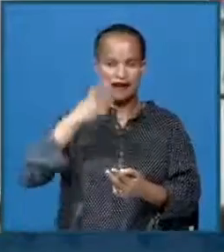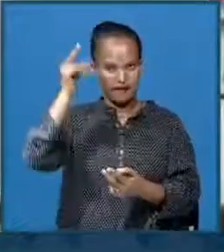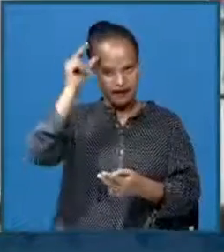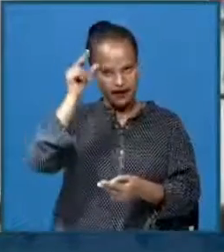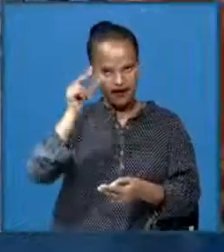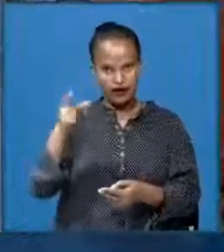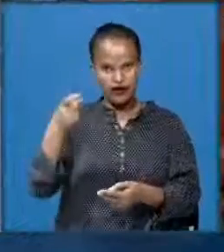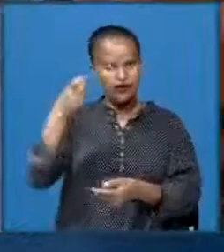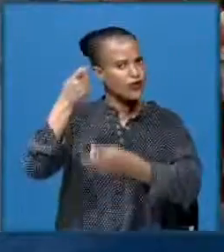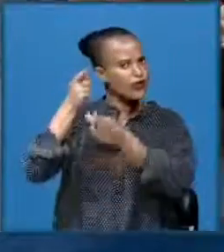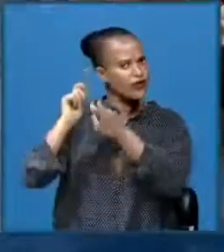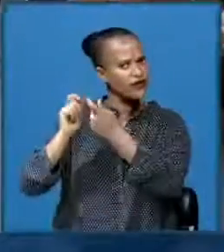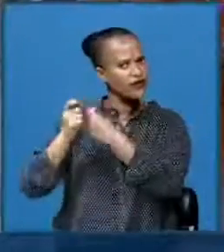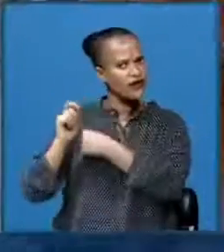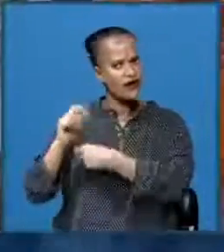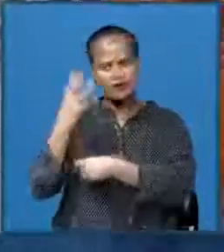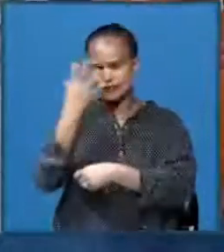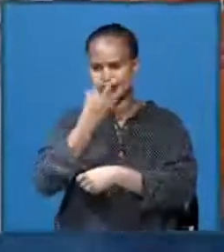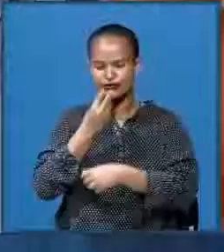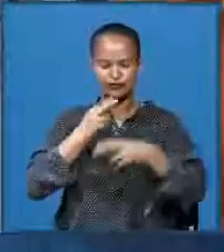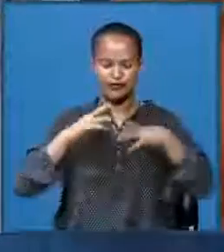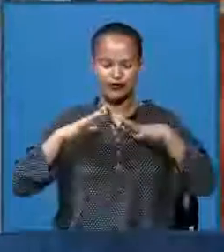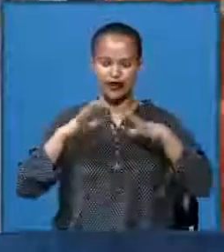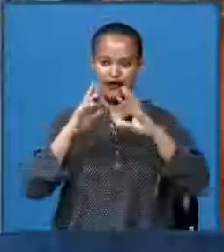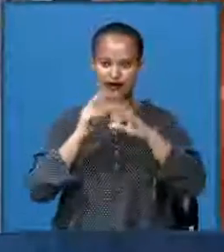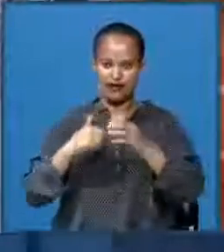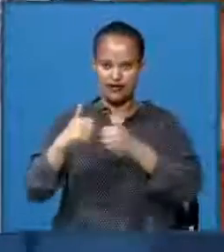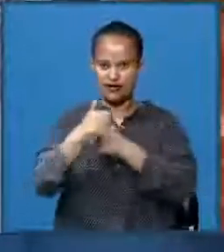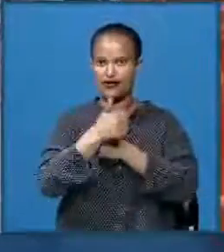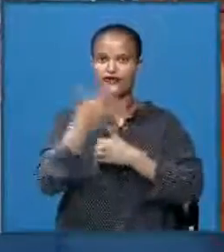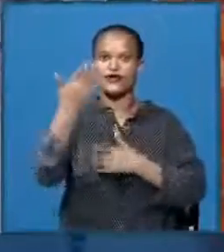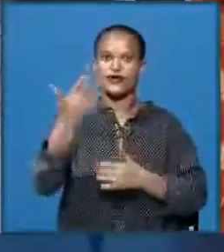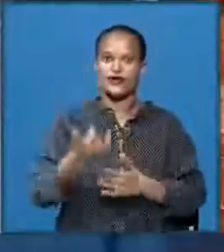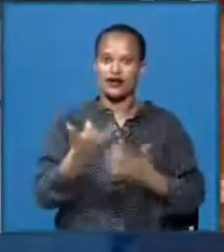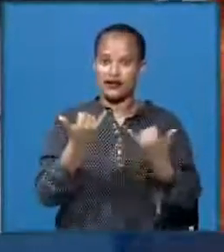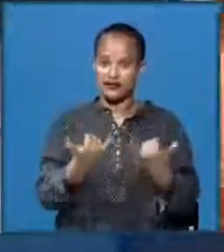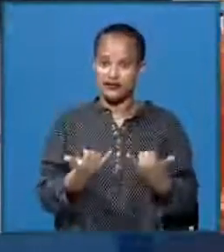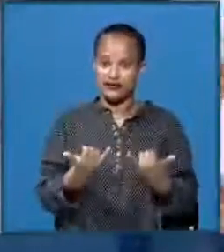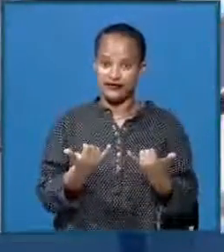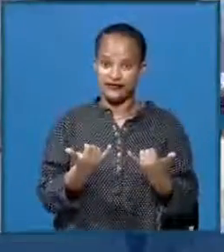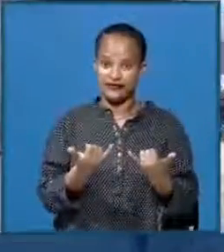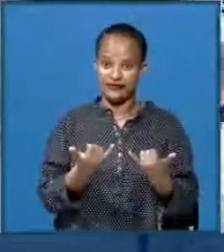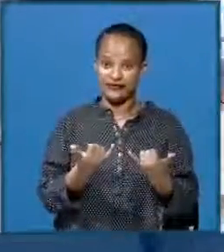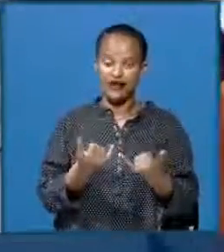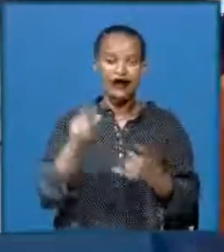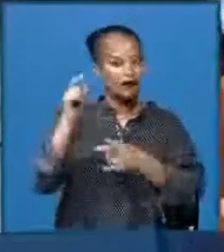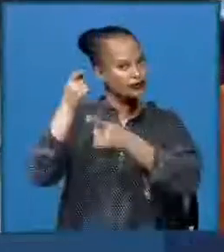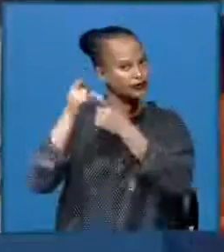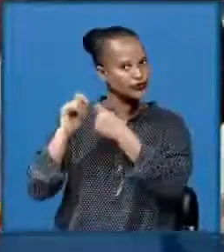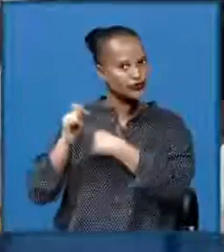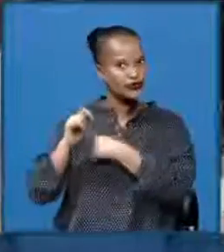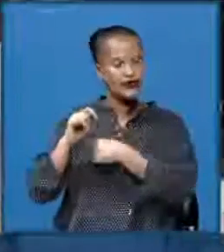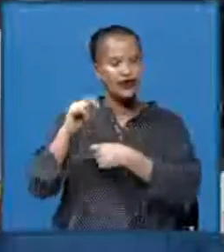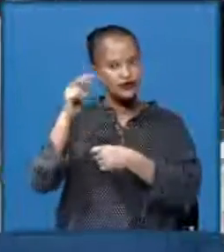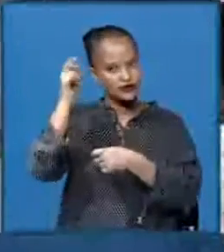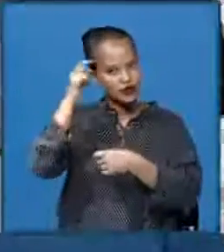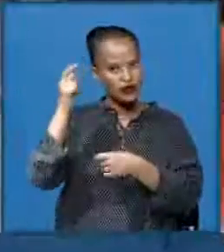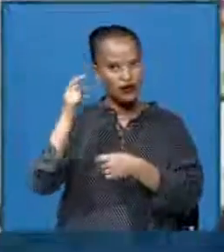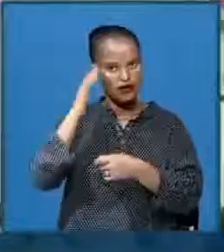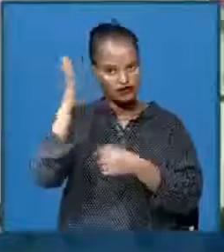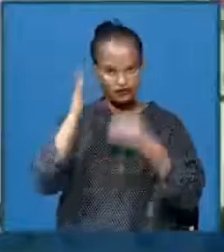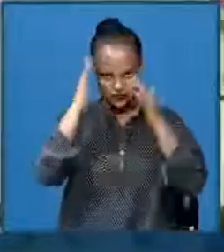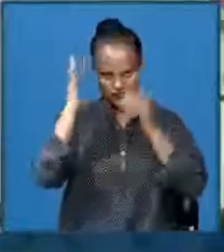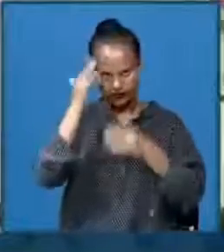ኮይና ተቆኒና ብድሙቕ በዓል ኢና ንሕልፎ ነርና ማለት እዩ። ሕዚ ኣብ ክንዲ ቁኖ ፀጉርኻ